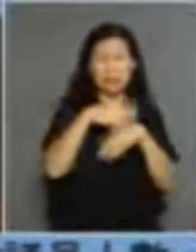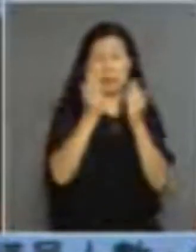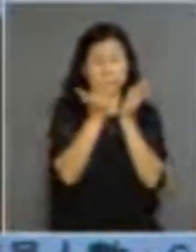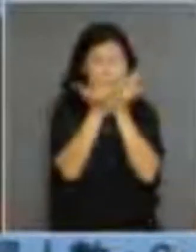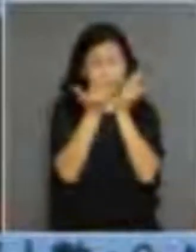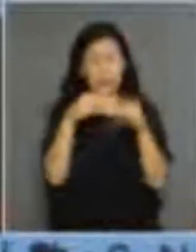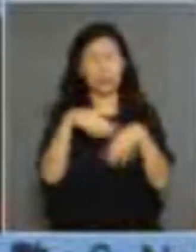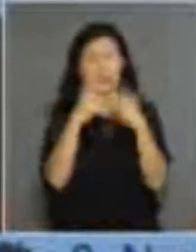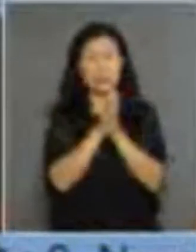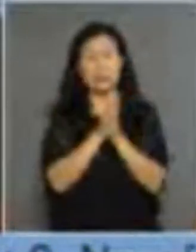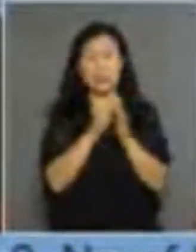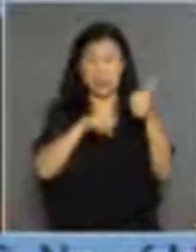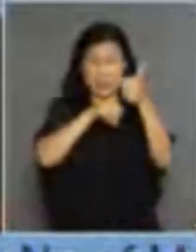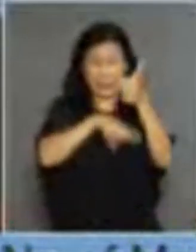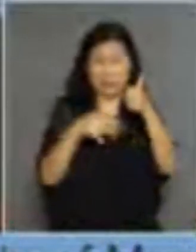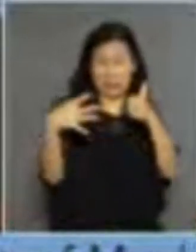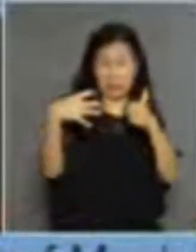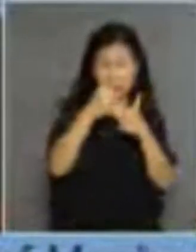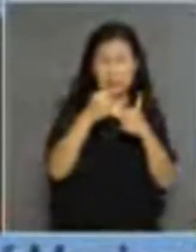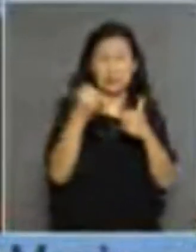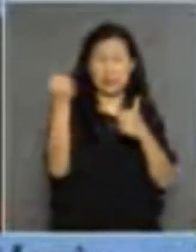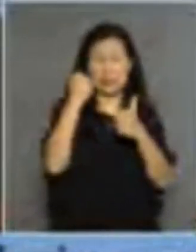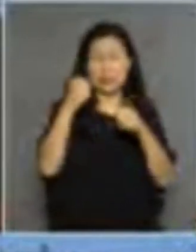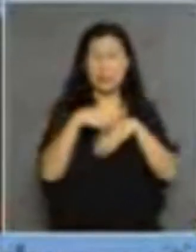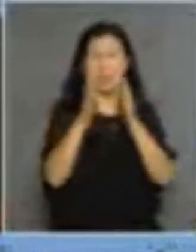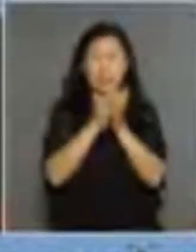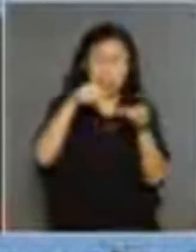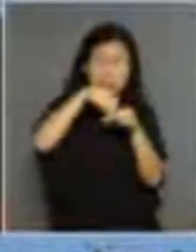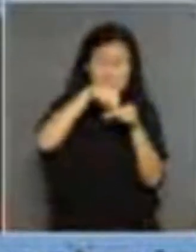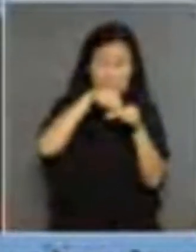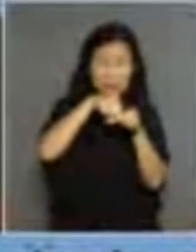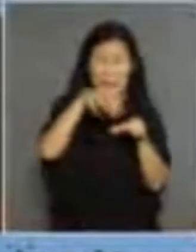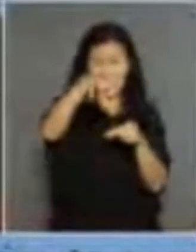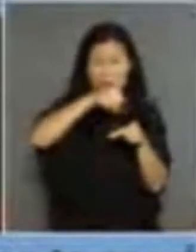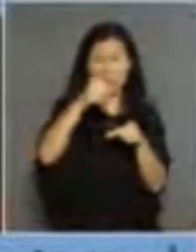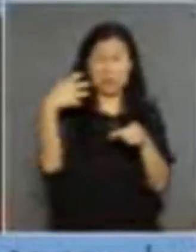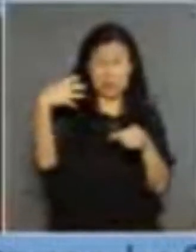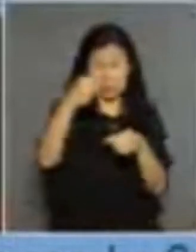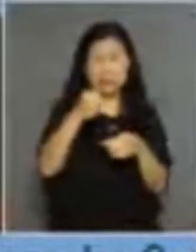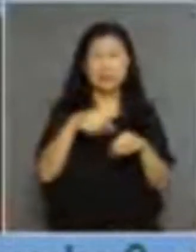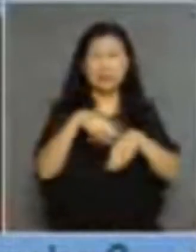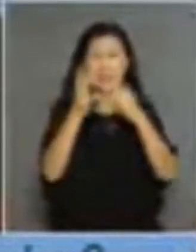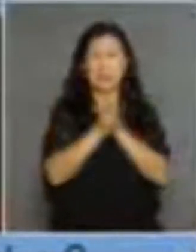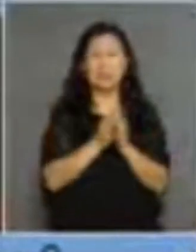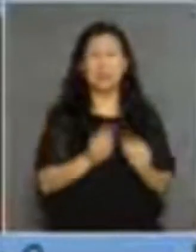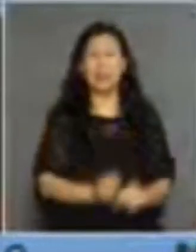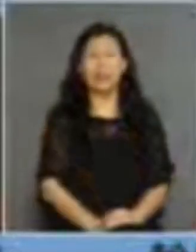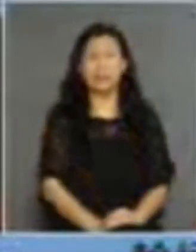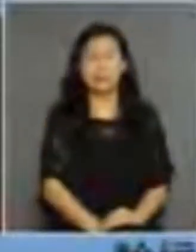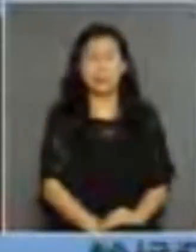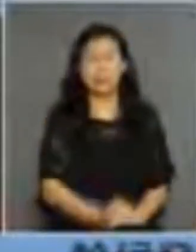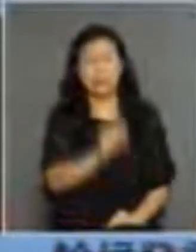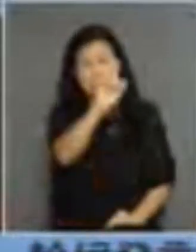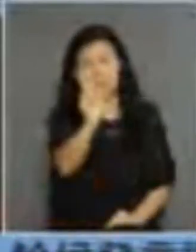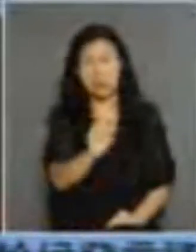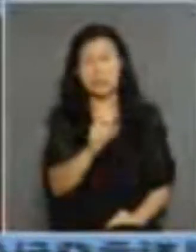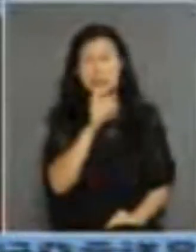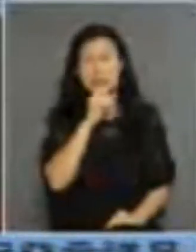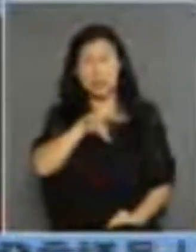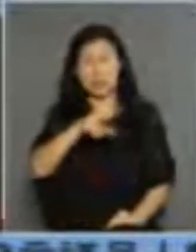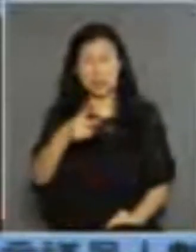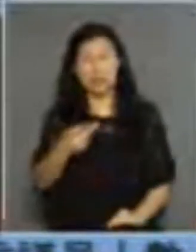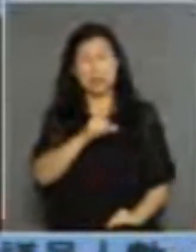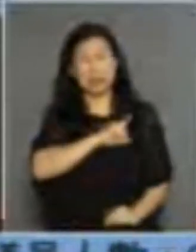知識係我哋基礎嘅力量嘅時候，點解窮人係唔能夠攞一種力量呢？窮人攞唔到咗力量嘅時候，點樣樣去改善自己嘅生